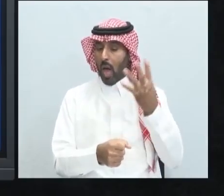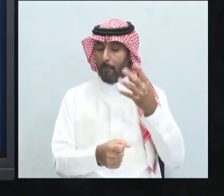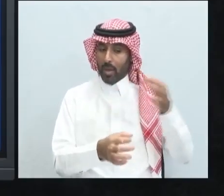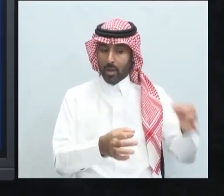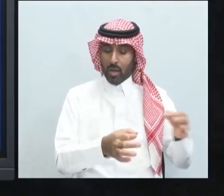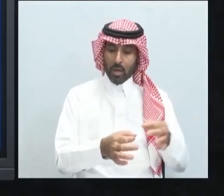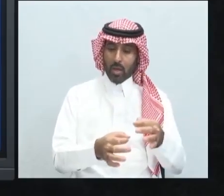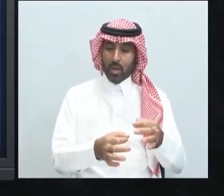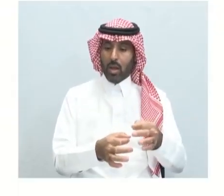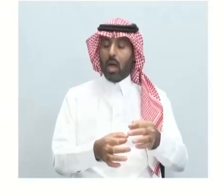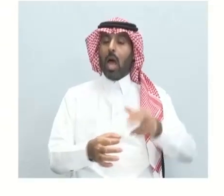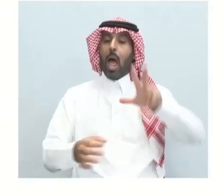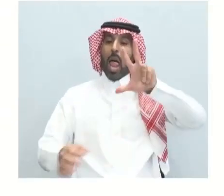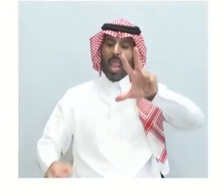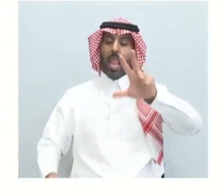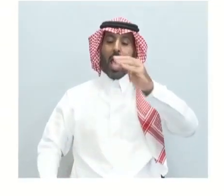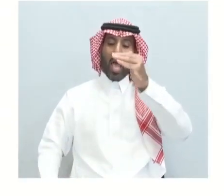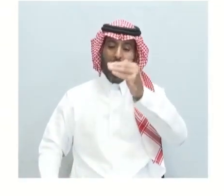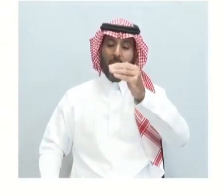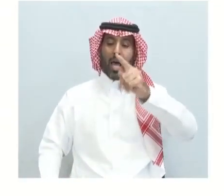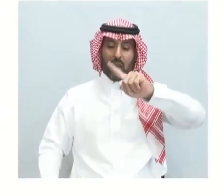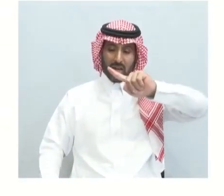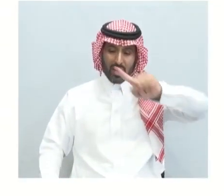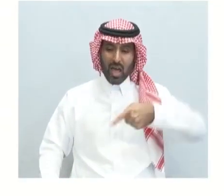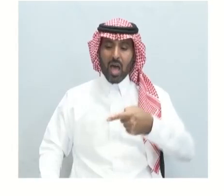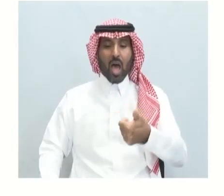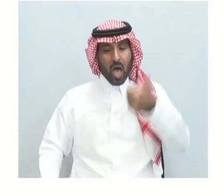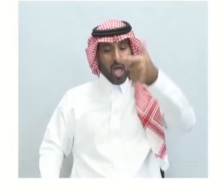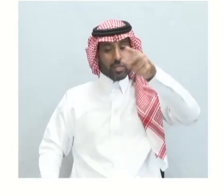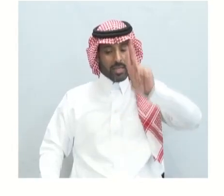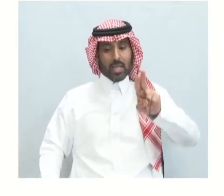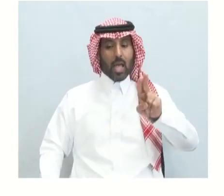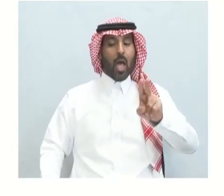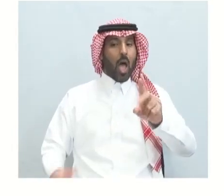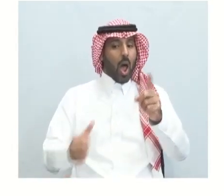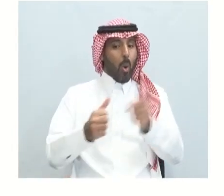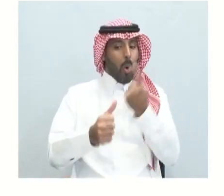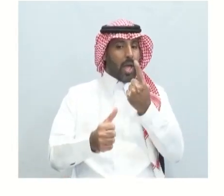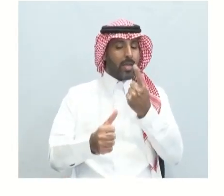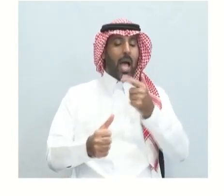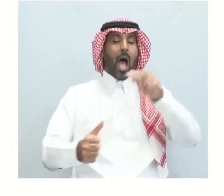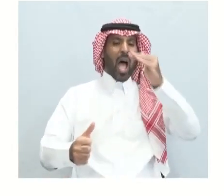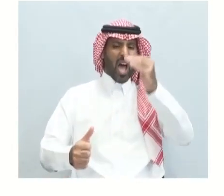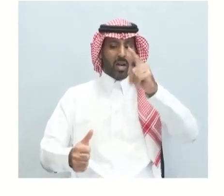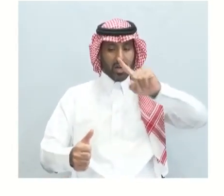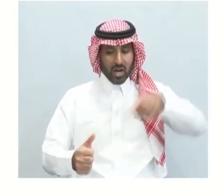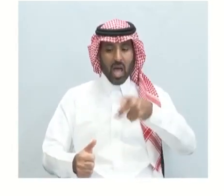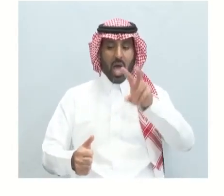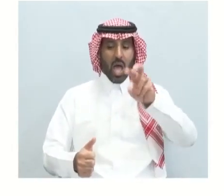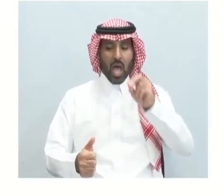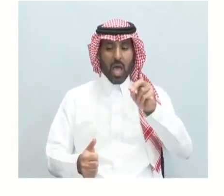اقليم الحرات الحرات اعزائي الطلبه ومفردها حار هي عباره